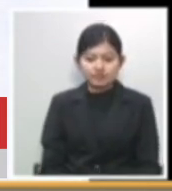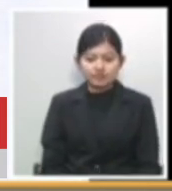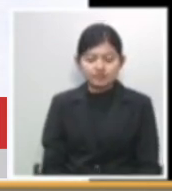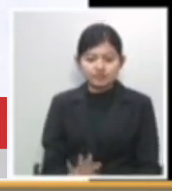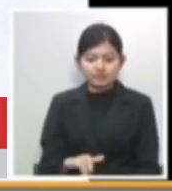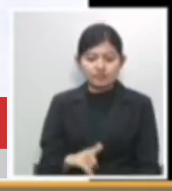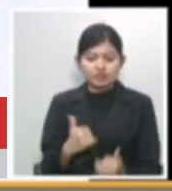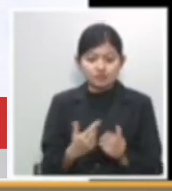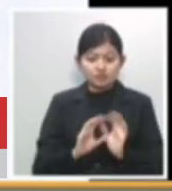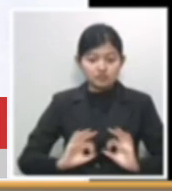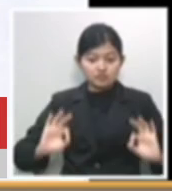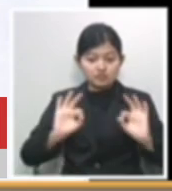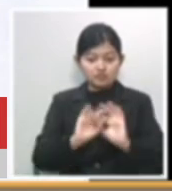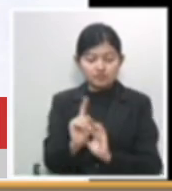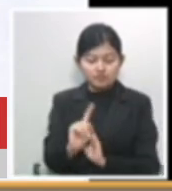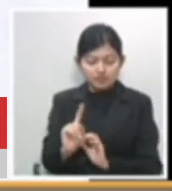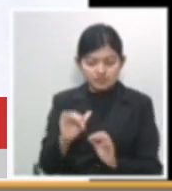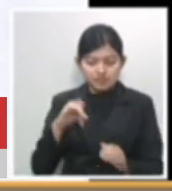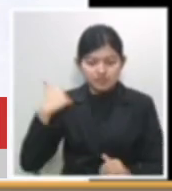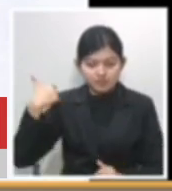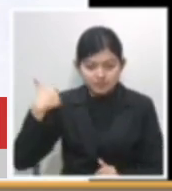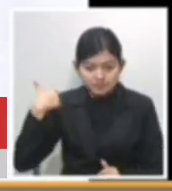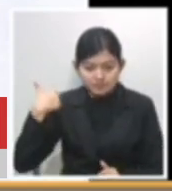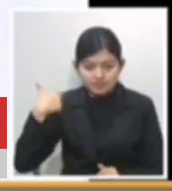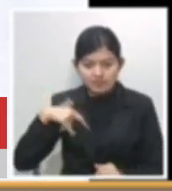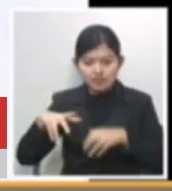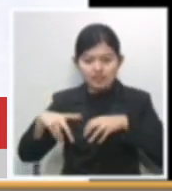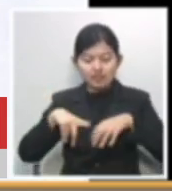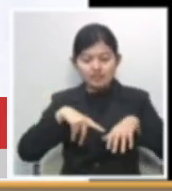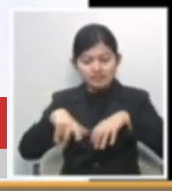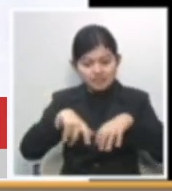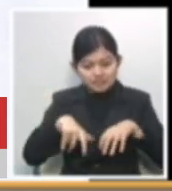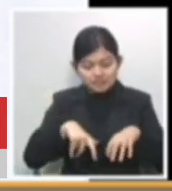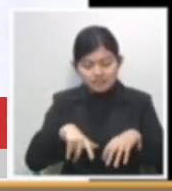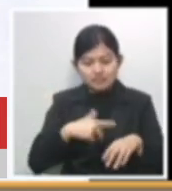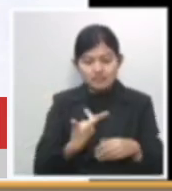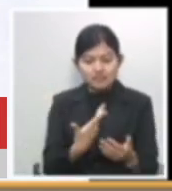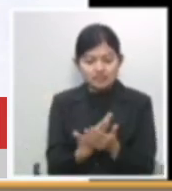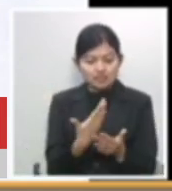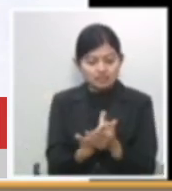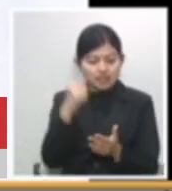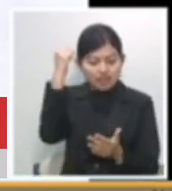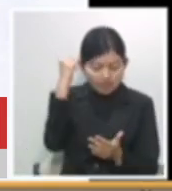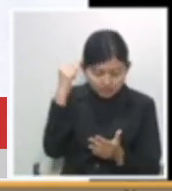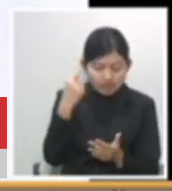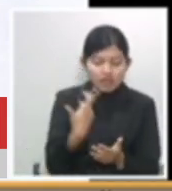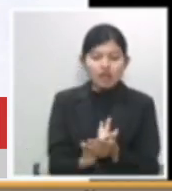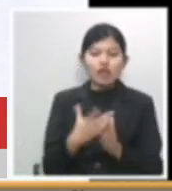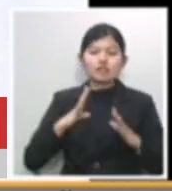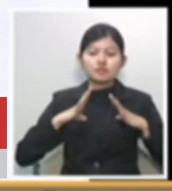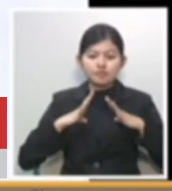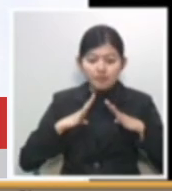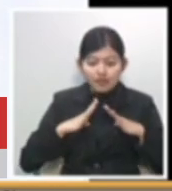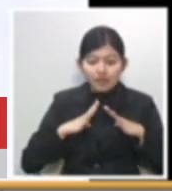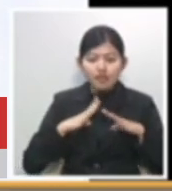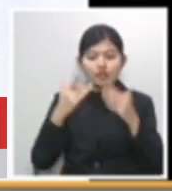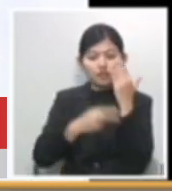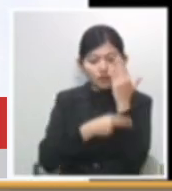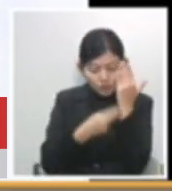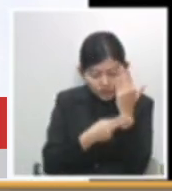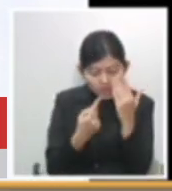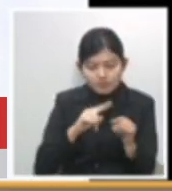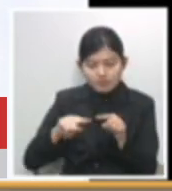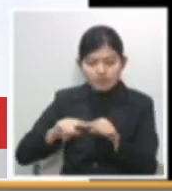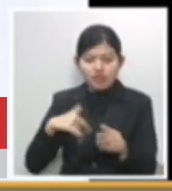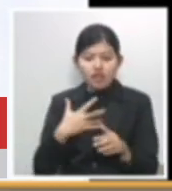แล้วที่สำคัญครับมันมีค่าจัดการขึ้นมาก็คือค่าเบี้ยเลี้ยงพาหนะค่าเช่าที่พัก53ล้